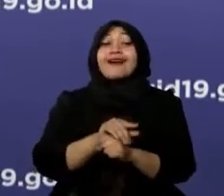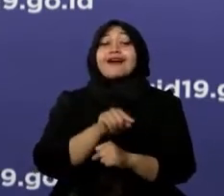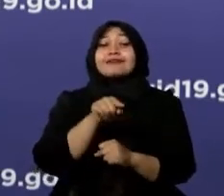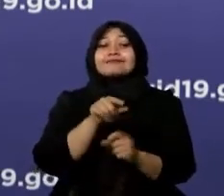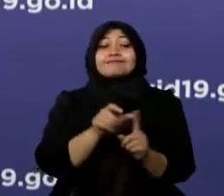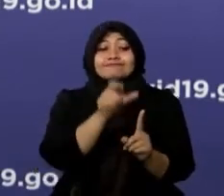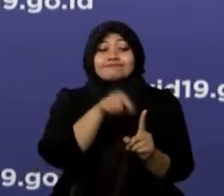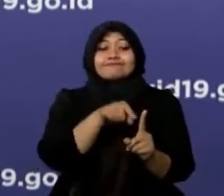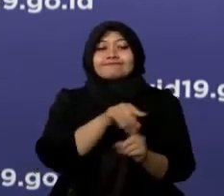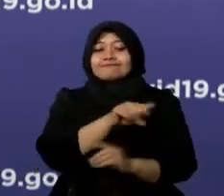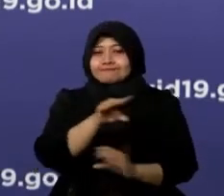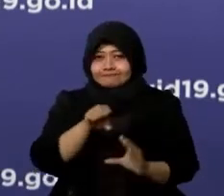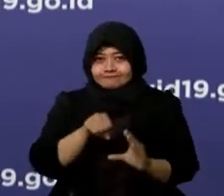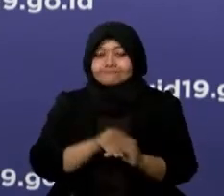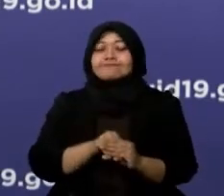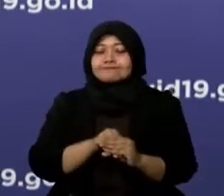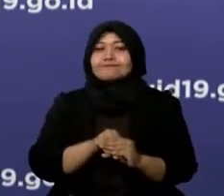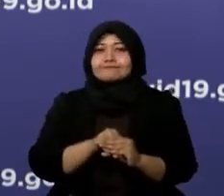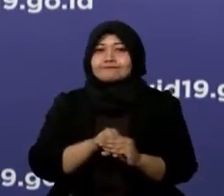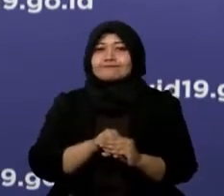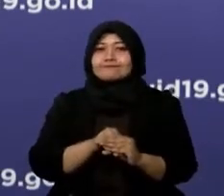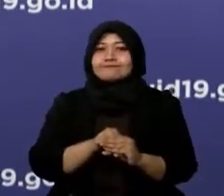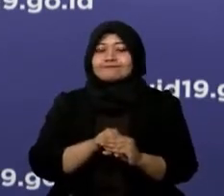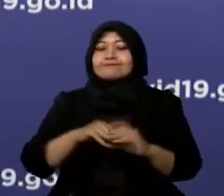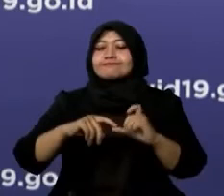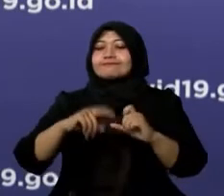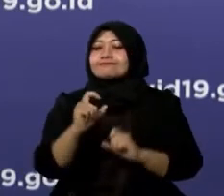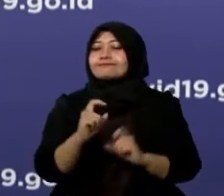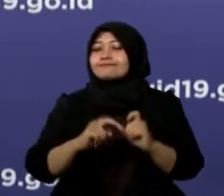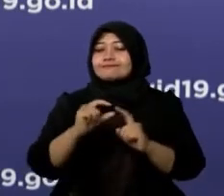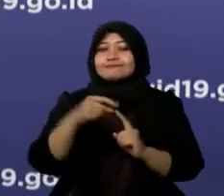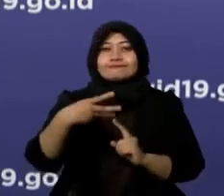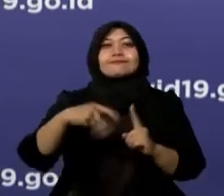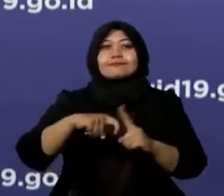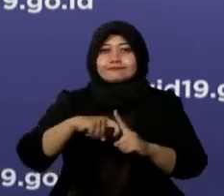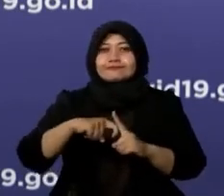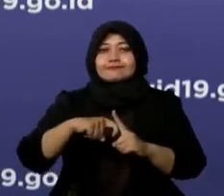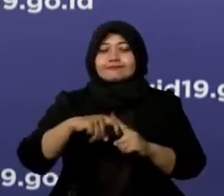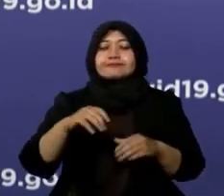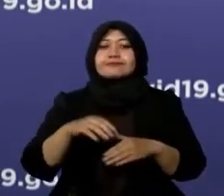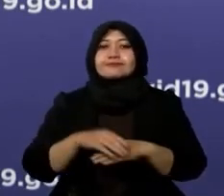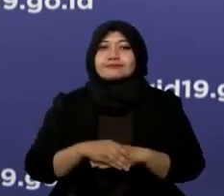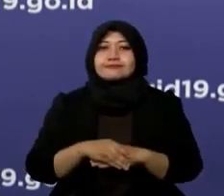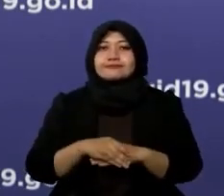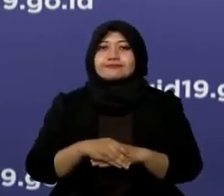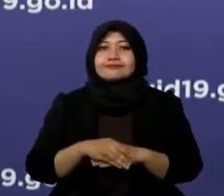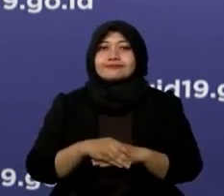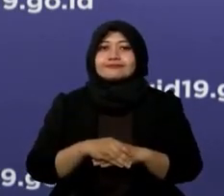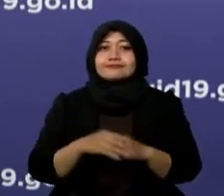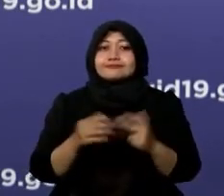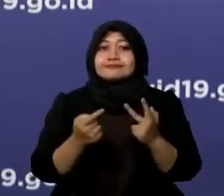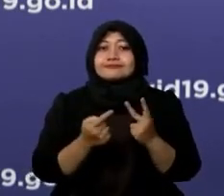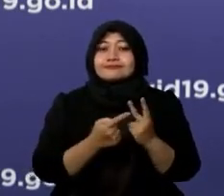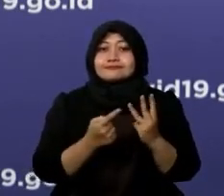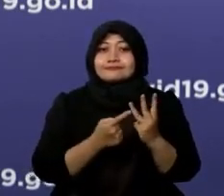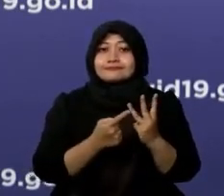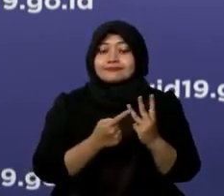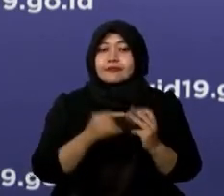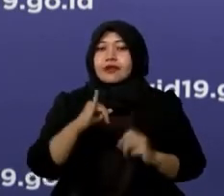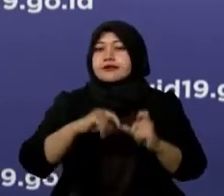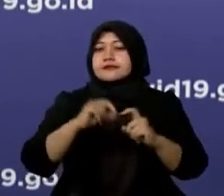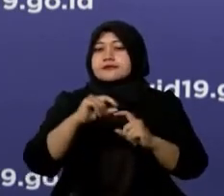dalam kelompok kasus suspek. Dan yang terakhir adalah orang dengan ISPA berat,